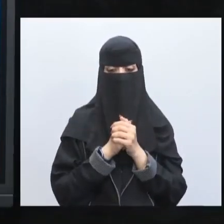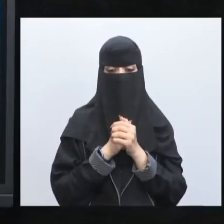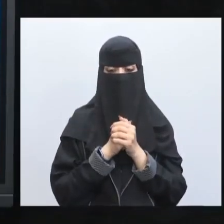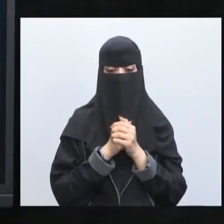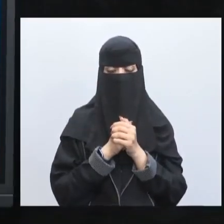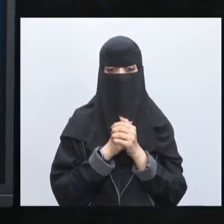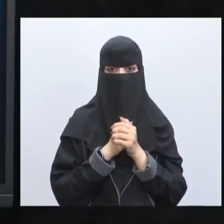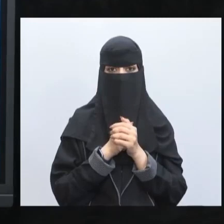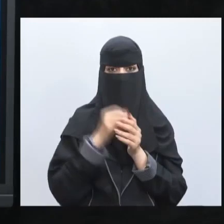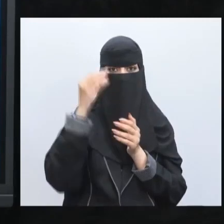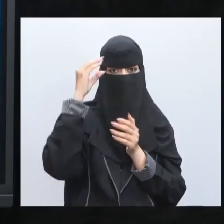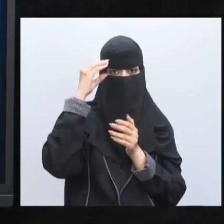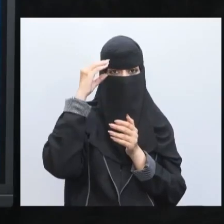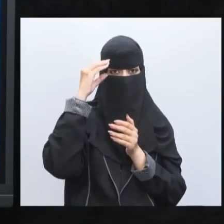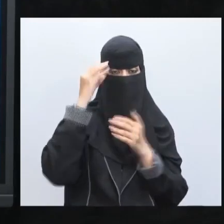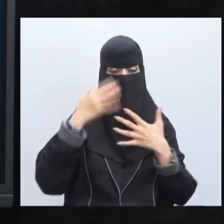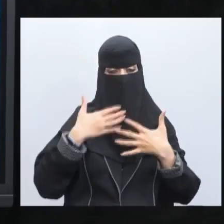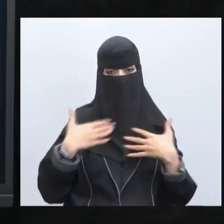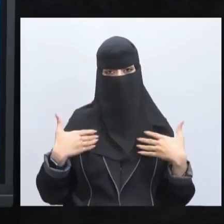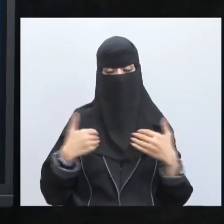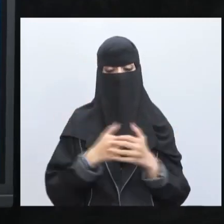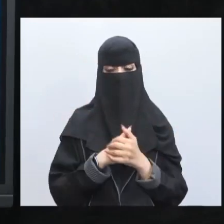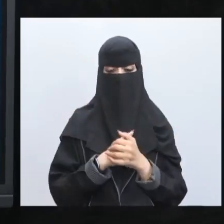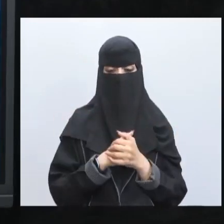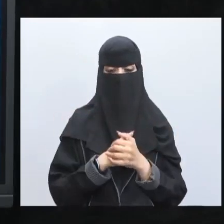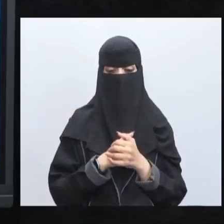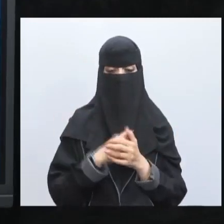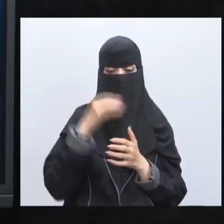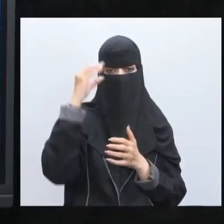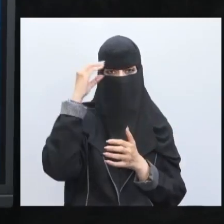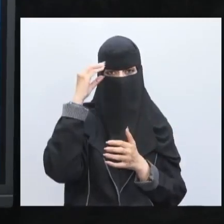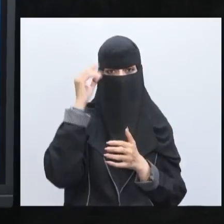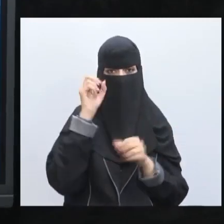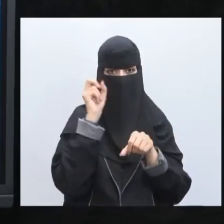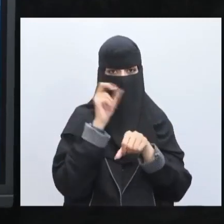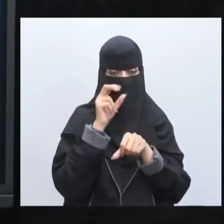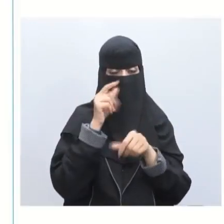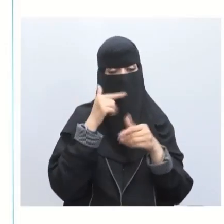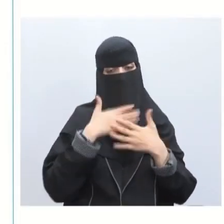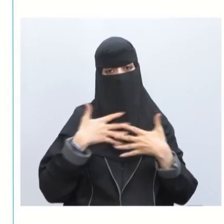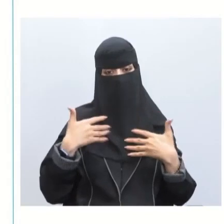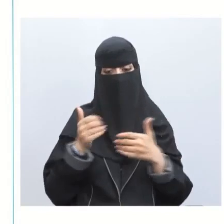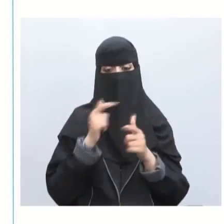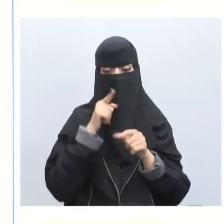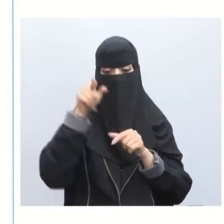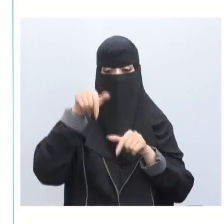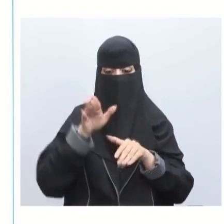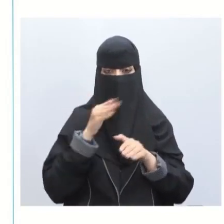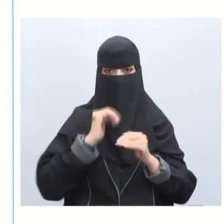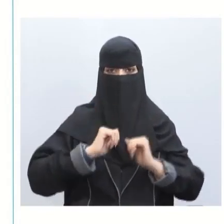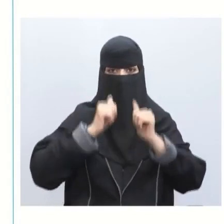اثراء علم واستريح علم واستريح هي احدى